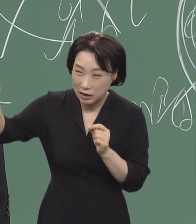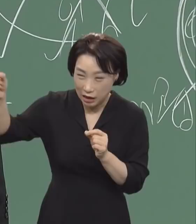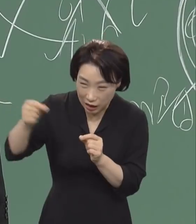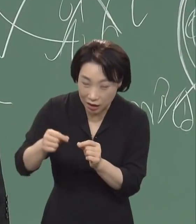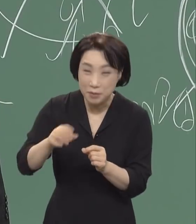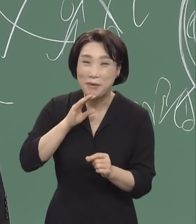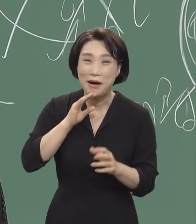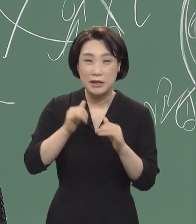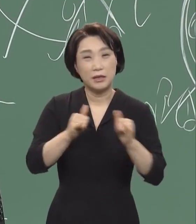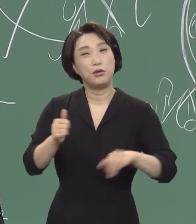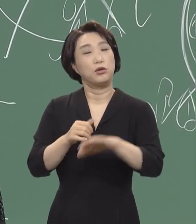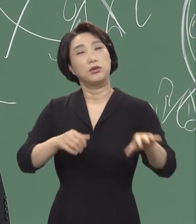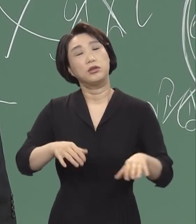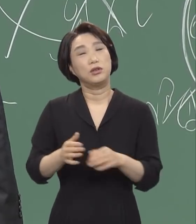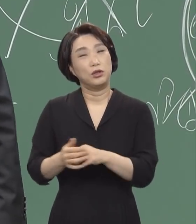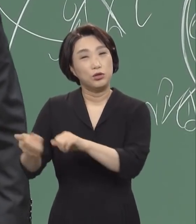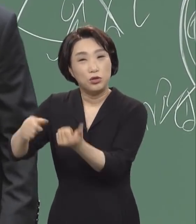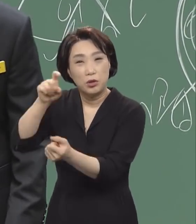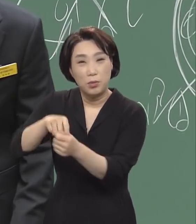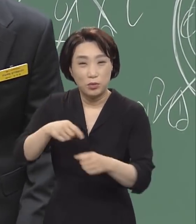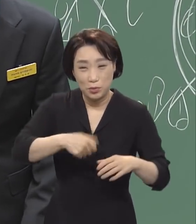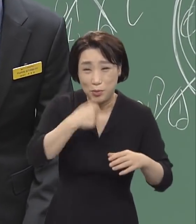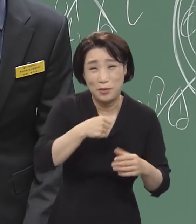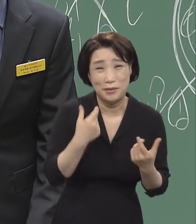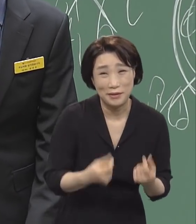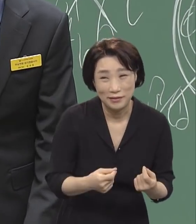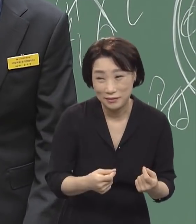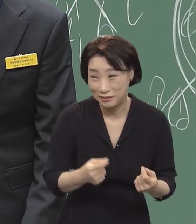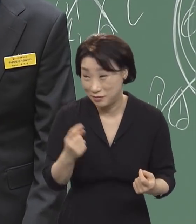위해서 먹는 것 같지 않니. 거짓말이냐.